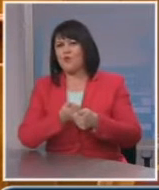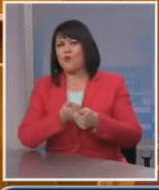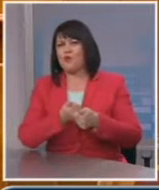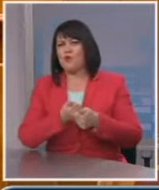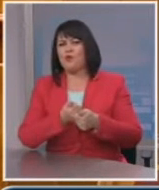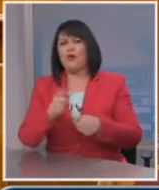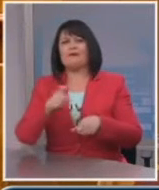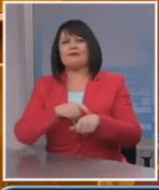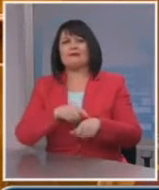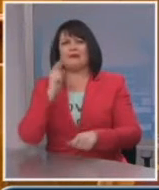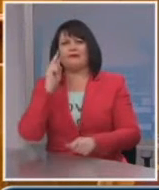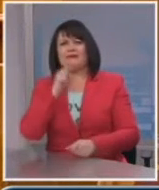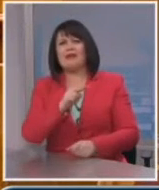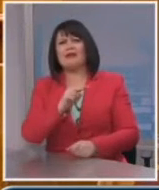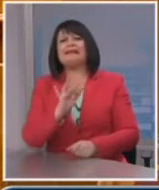διασαλπιζόμενη έπαρση